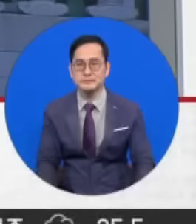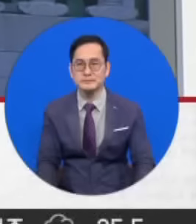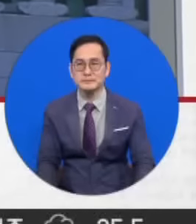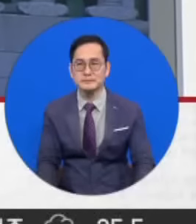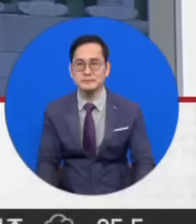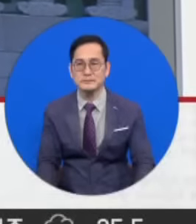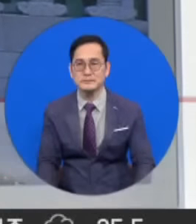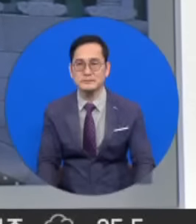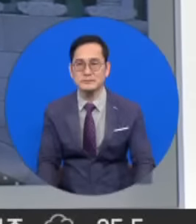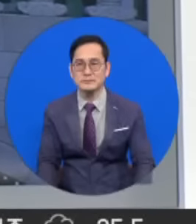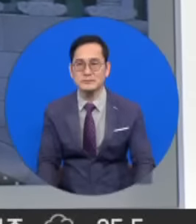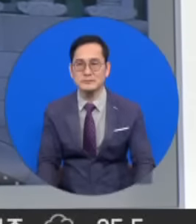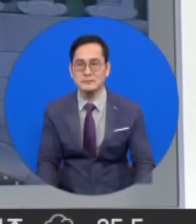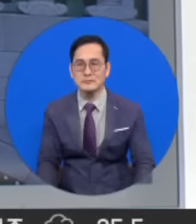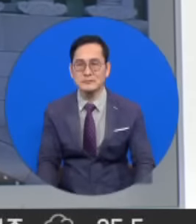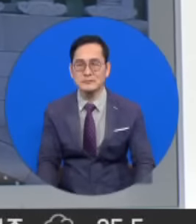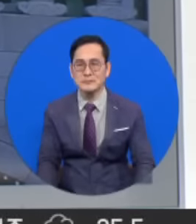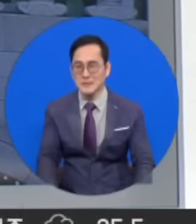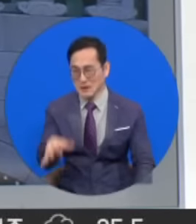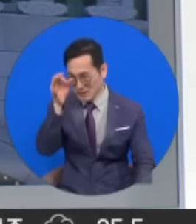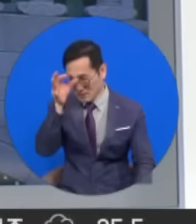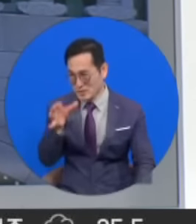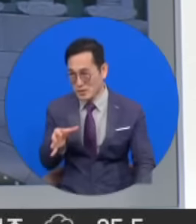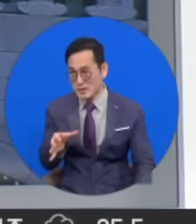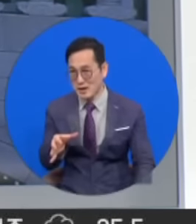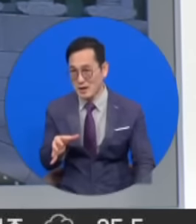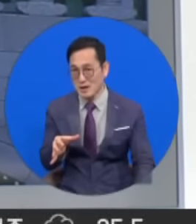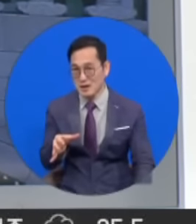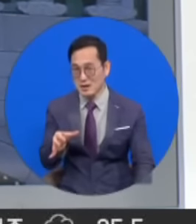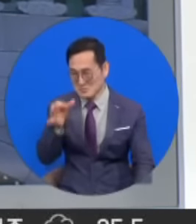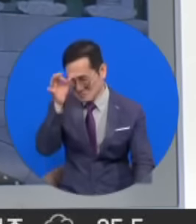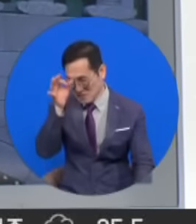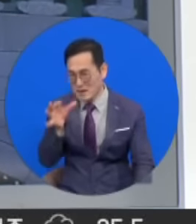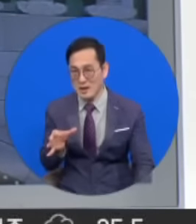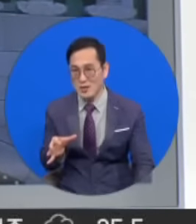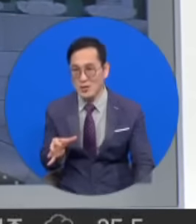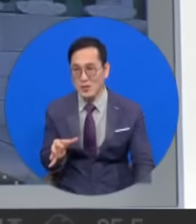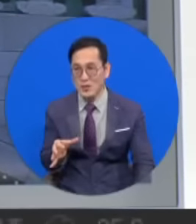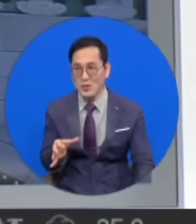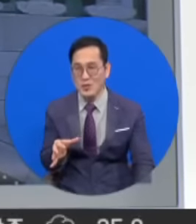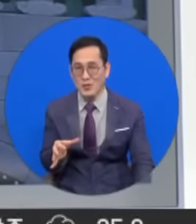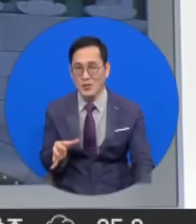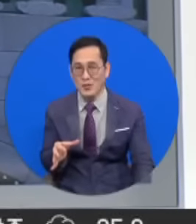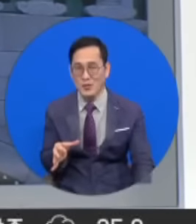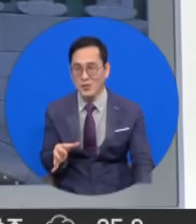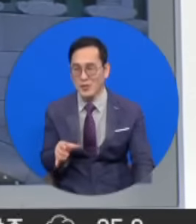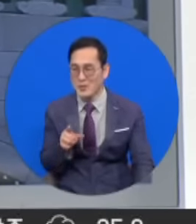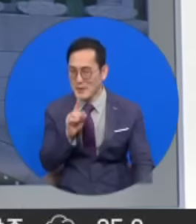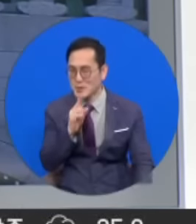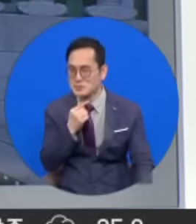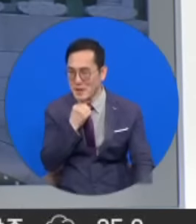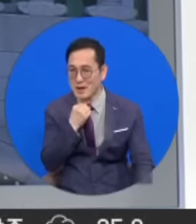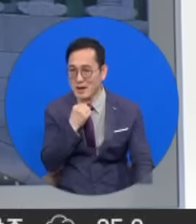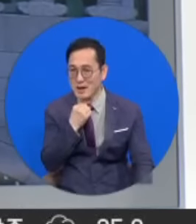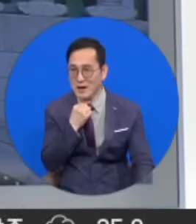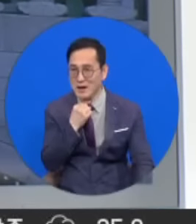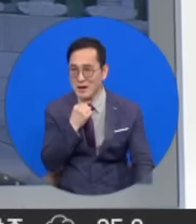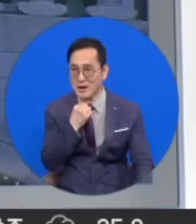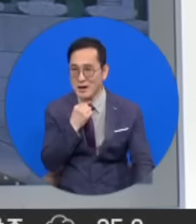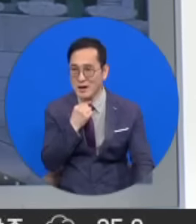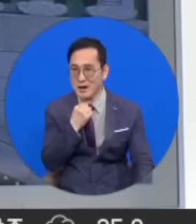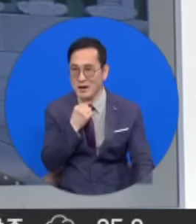용의가 있다면 우르르 몰려가서 사과하겠다라고 한 것도 얼마나 무섭습니까? 나한테 그렇게 성범죄자로 몰아가듯이 너 군인이야 학생이야 다시